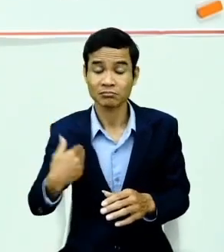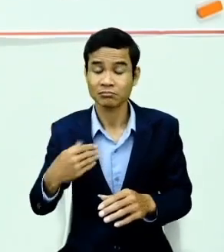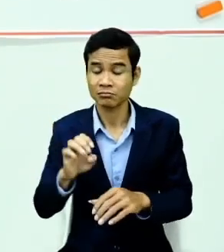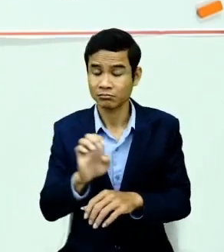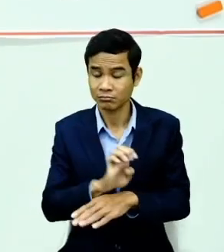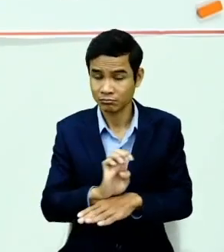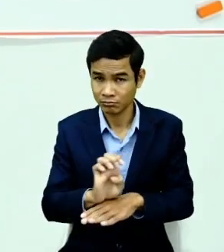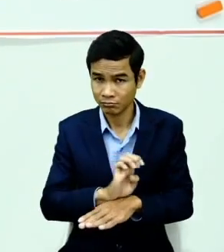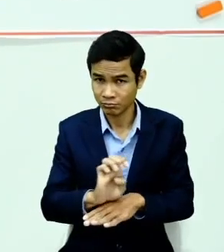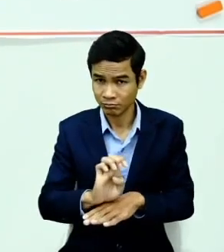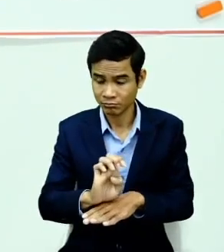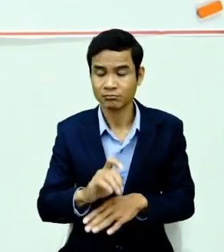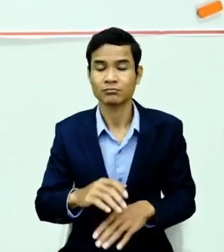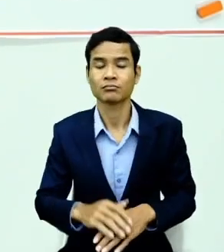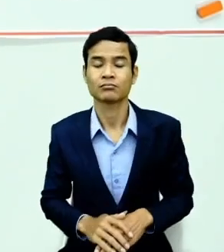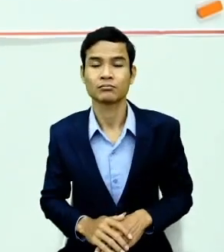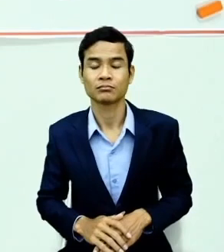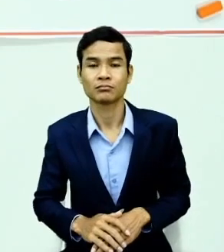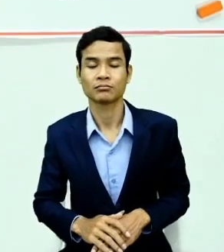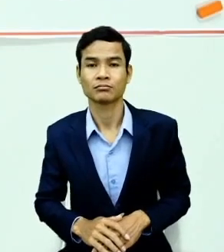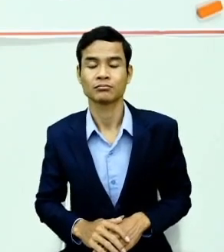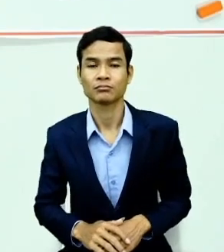kết